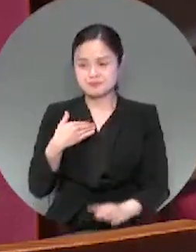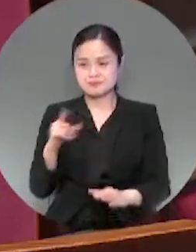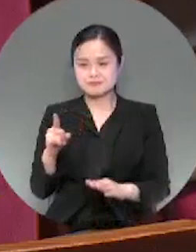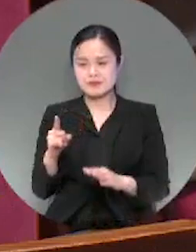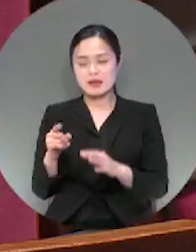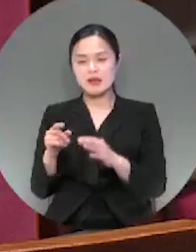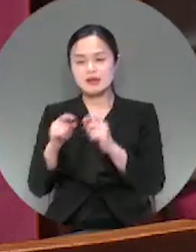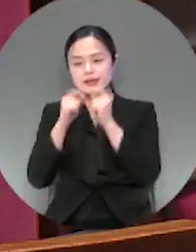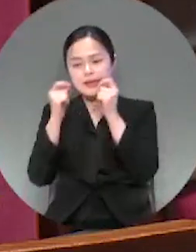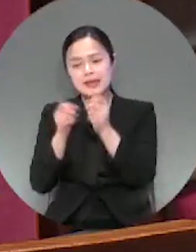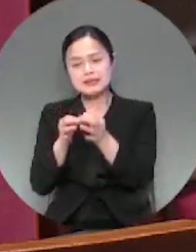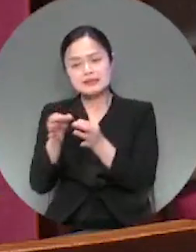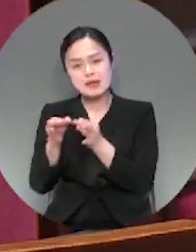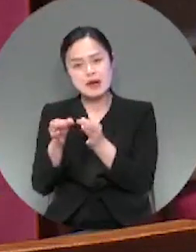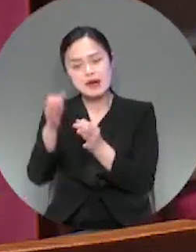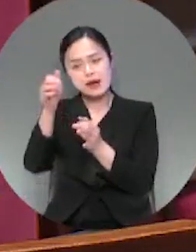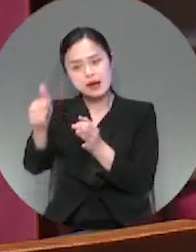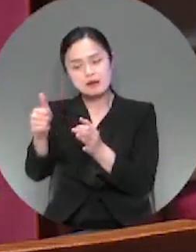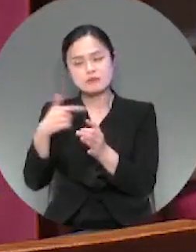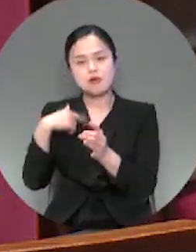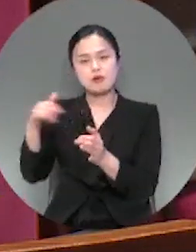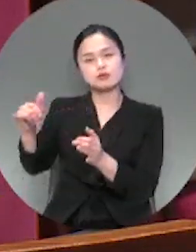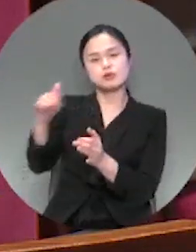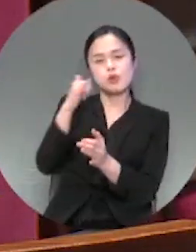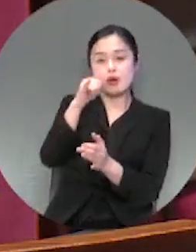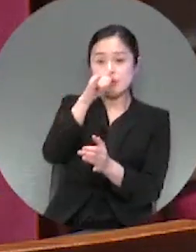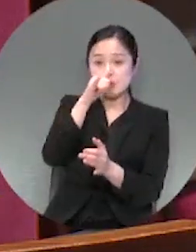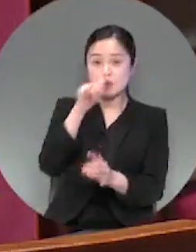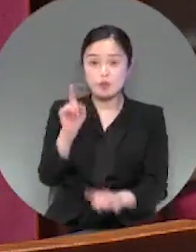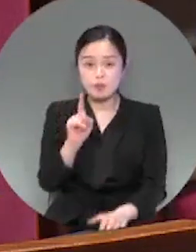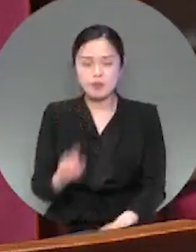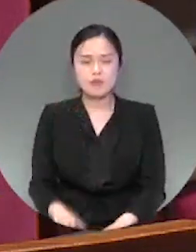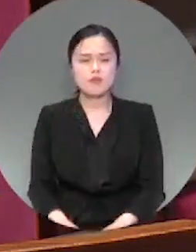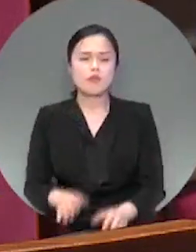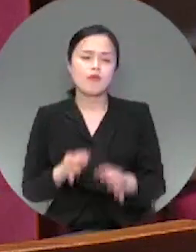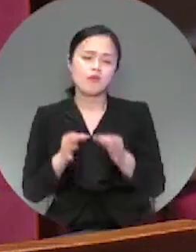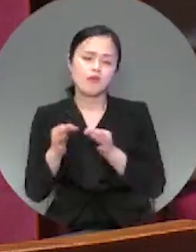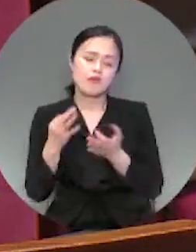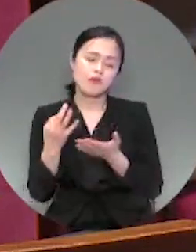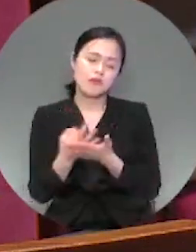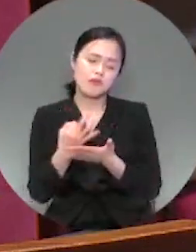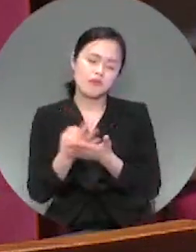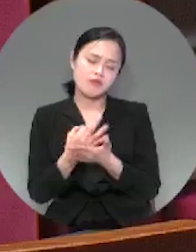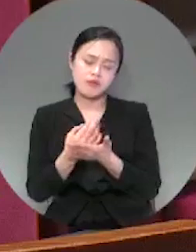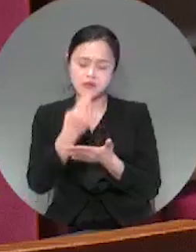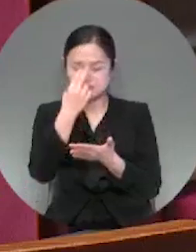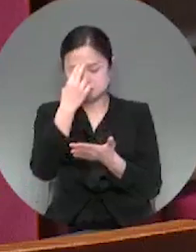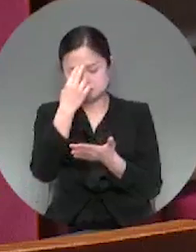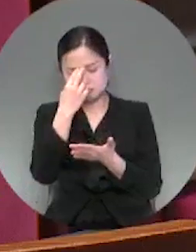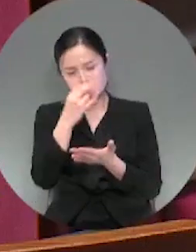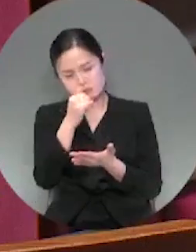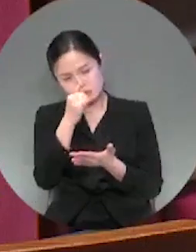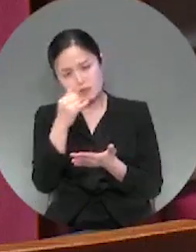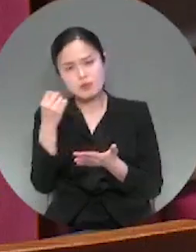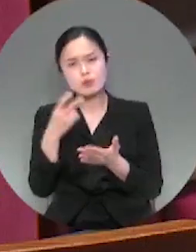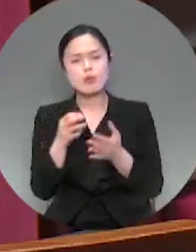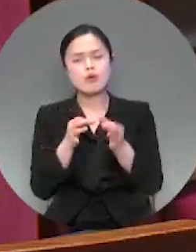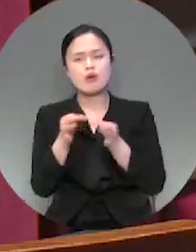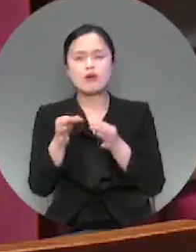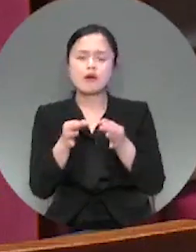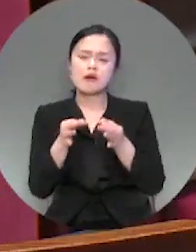주시고 계세요. 그것 중에 하나가 영업 악화 그리고 구인난으로 폐업을 고민하고 있거나 아니면 폐업이